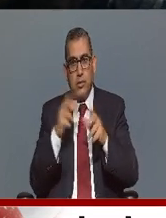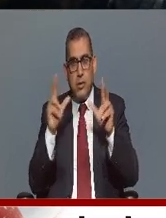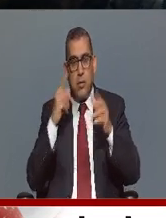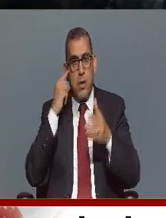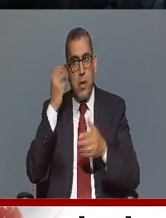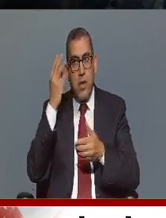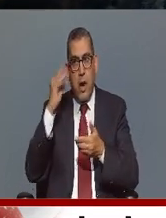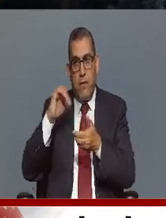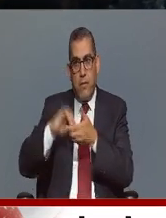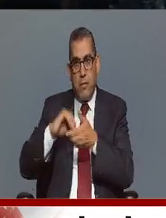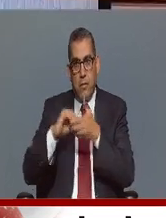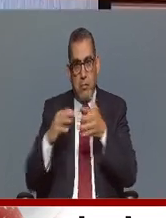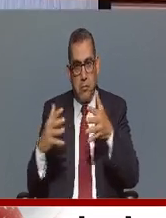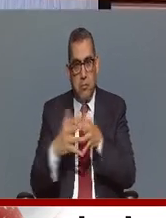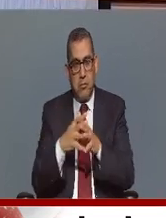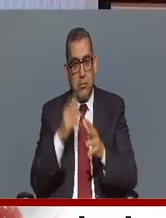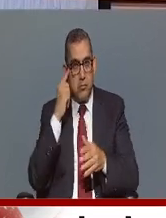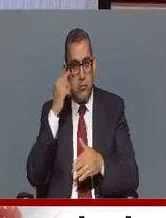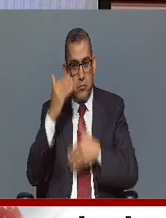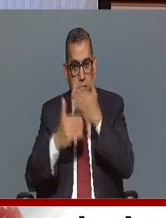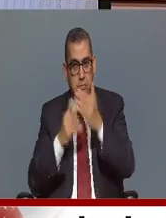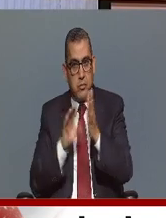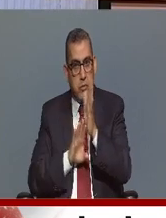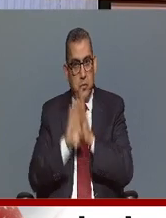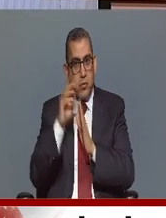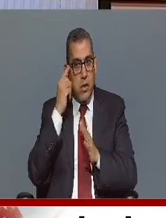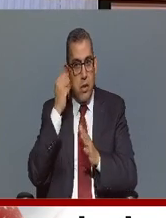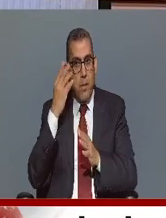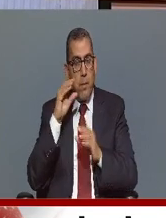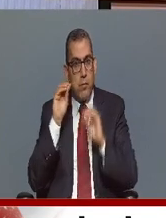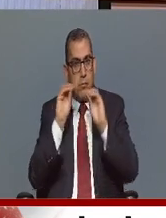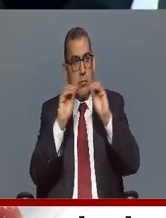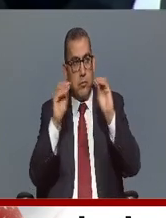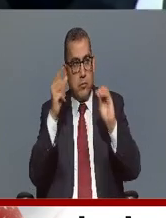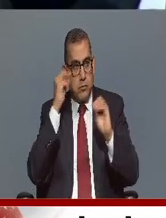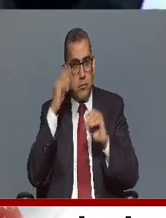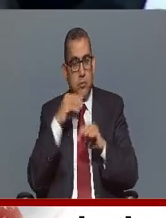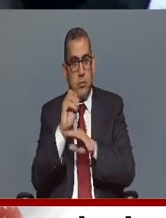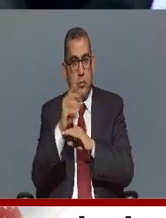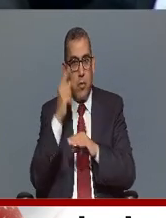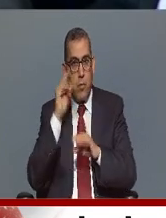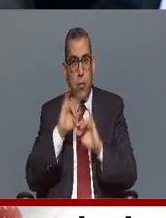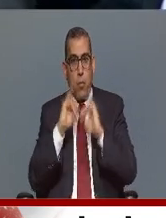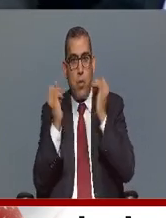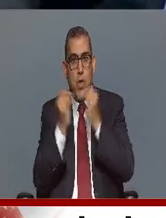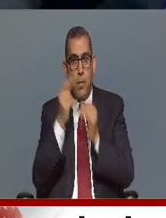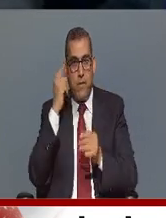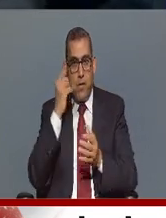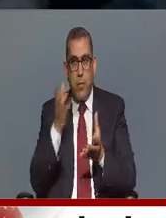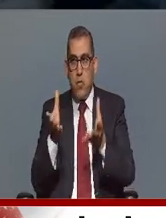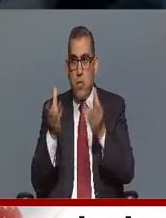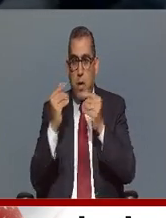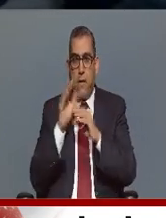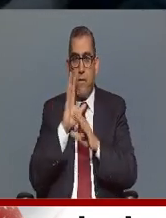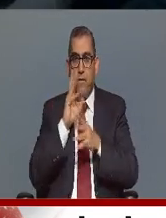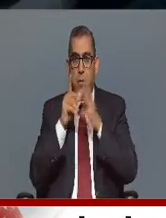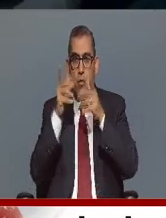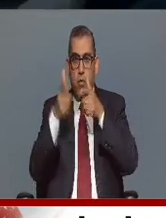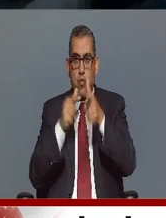في تنمية الوعي ووصول المعلومة إلى المجتمع. وكان دايما